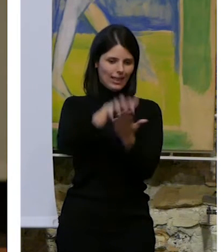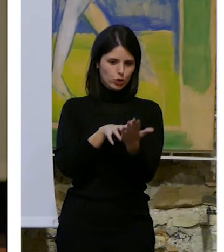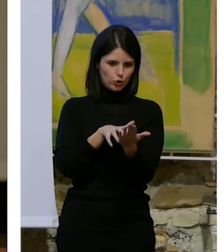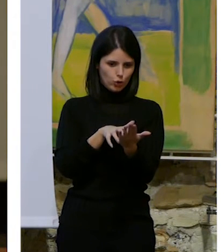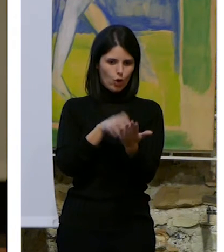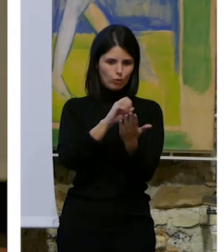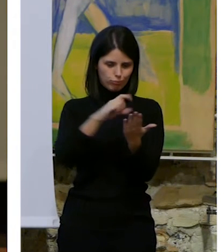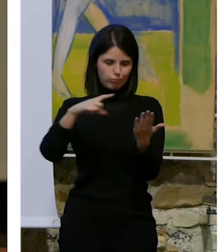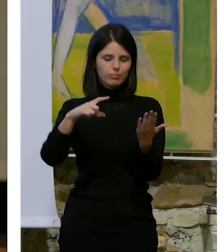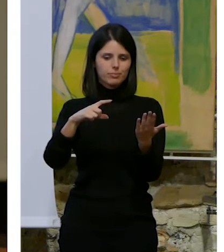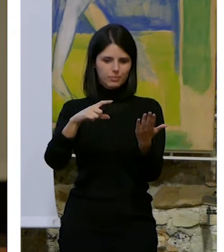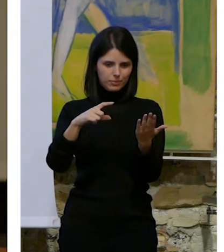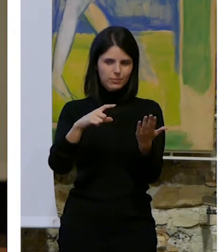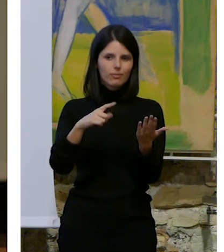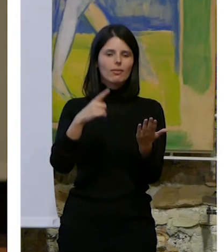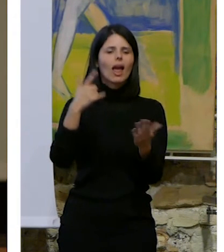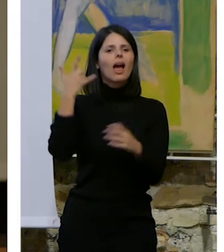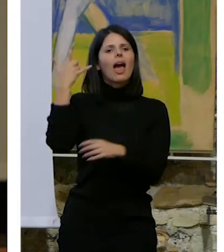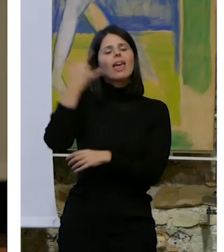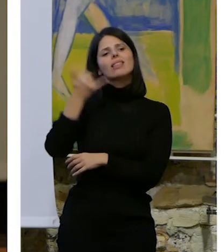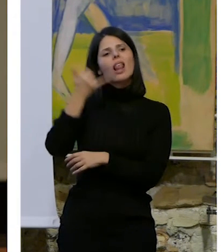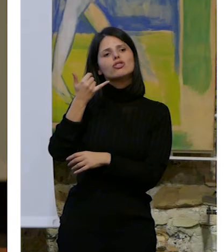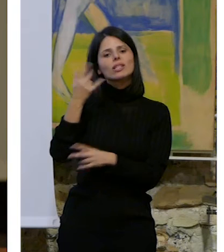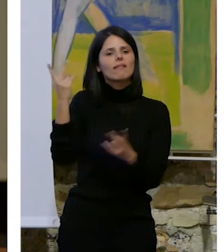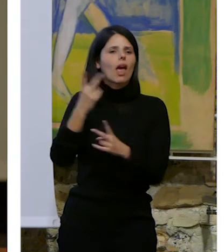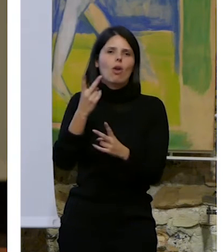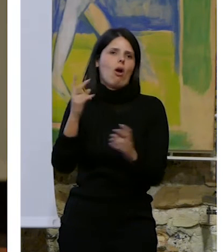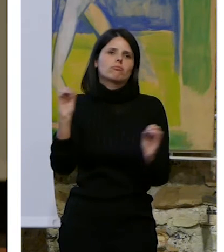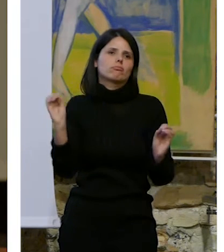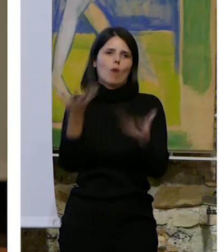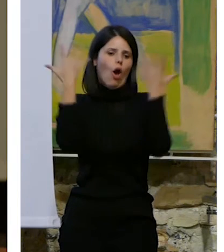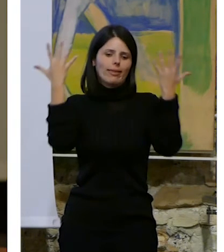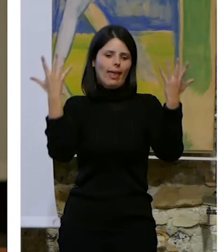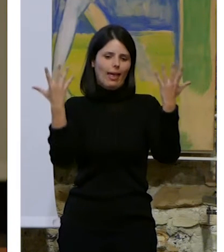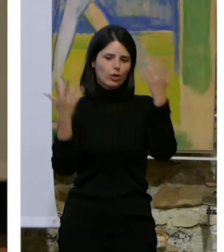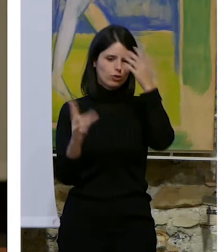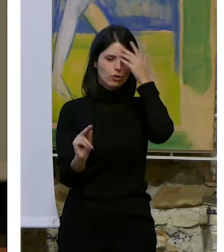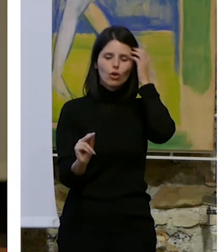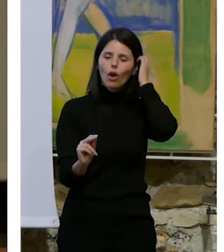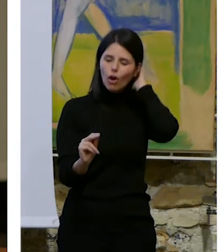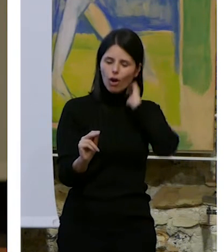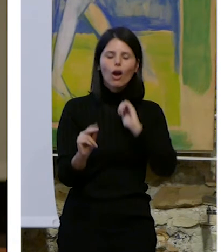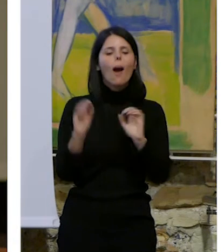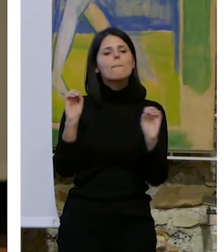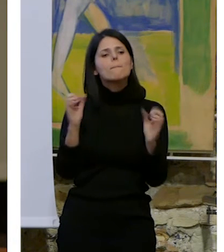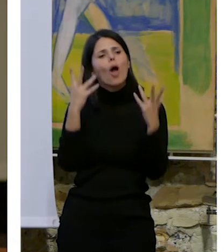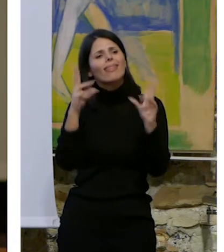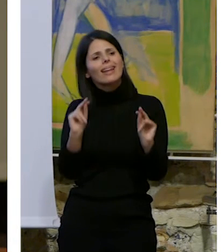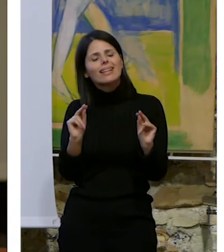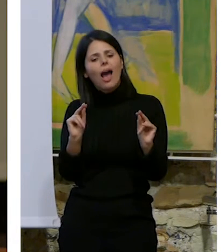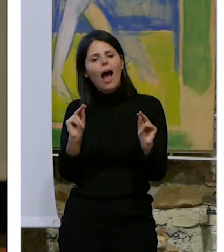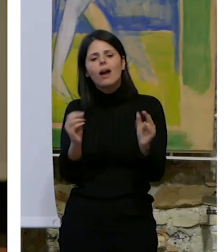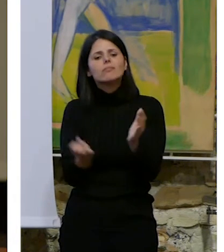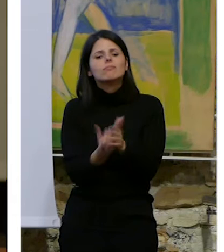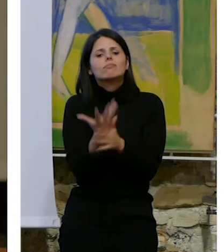chiave dell'intelligenza. L'intelligenza è una roba moderna. Cioè potremmo dire che la modernità nasce, che non si sa mai quando è nata